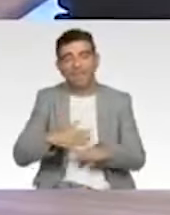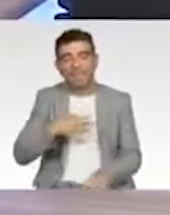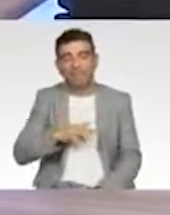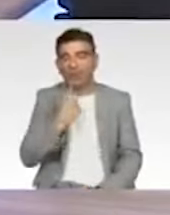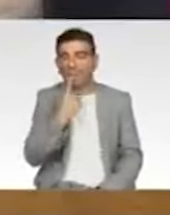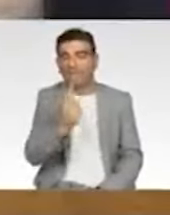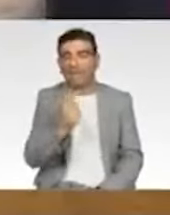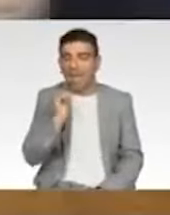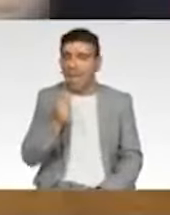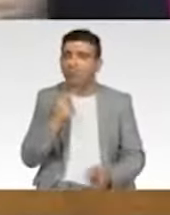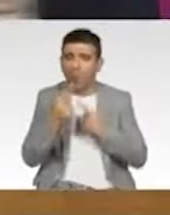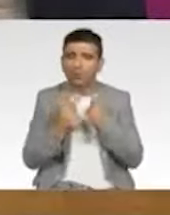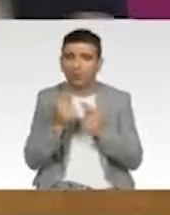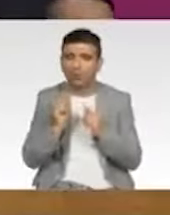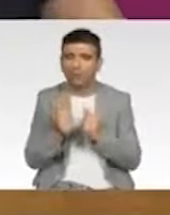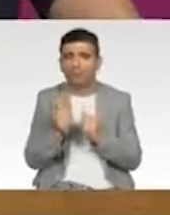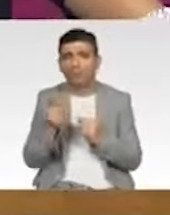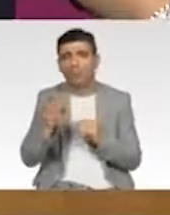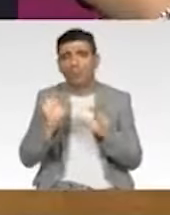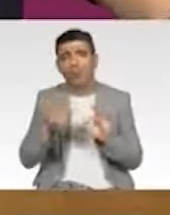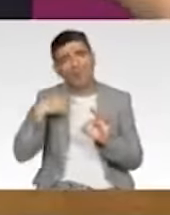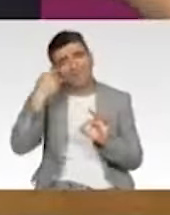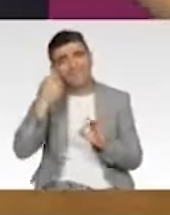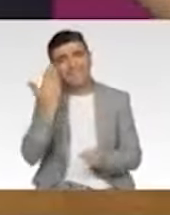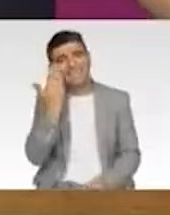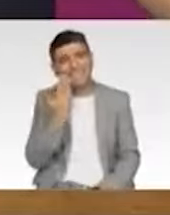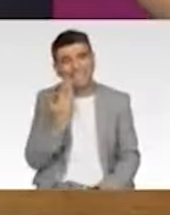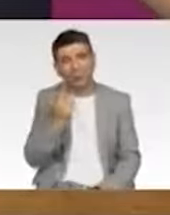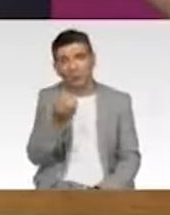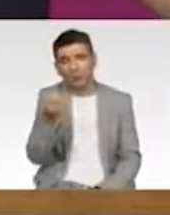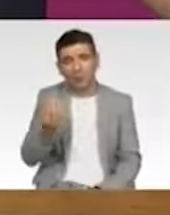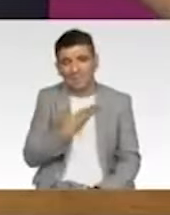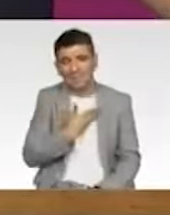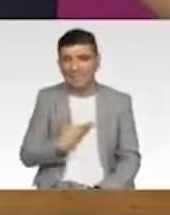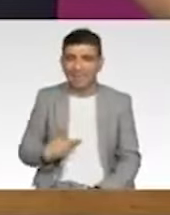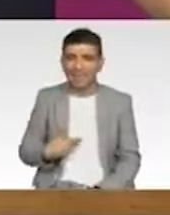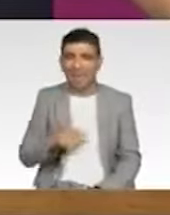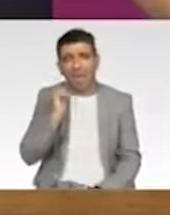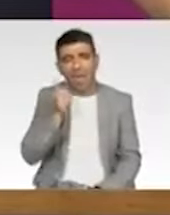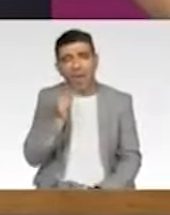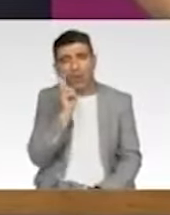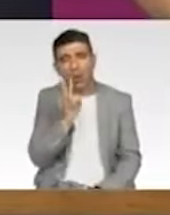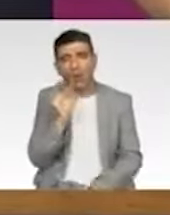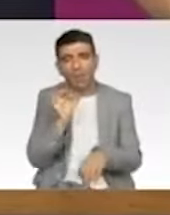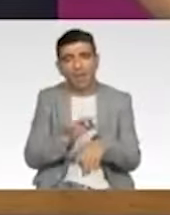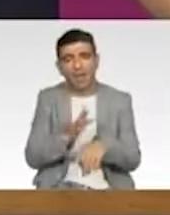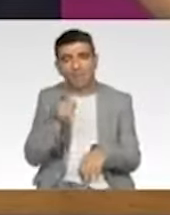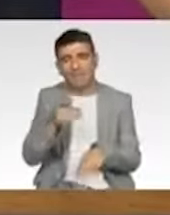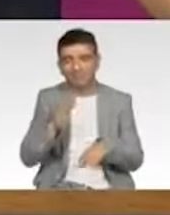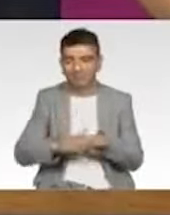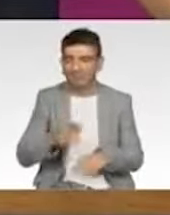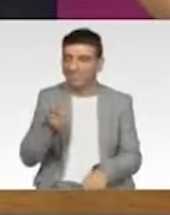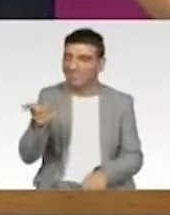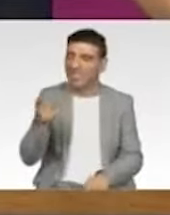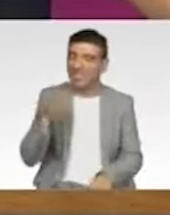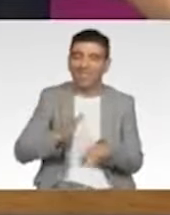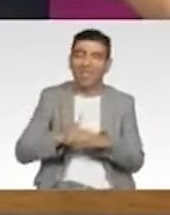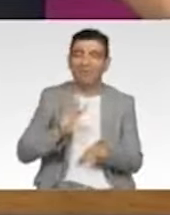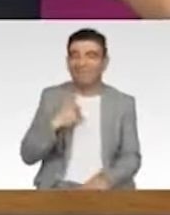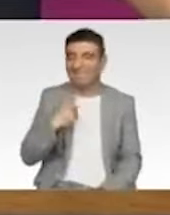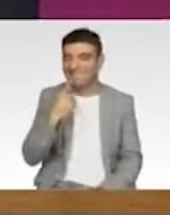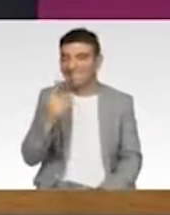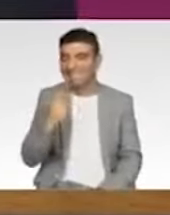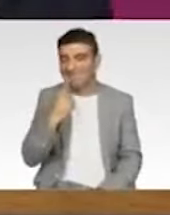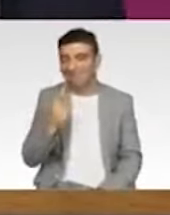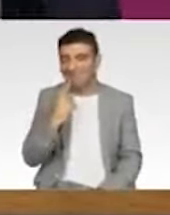kendisi. Helal olsun. Ya hep konuşuyorum zaten böyle dizileri izlemeyi çok seviyorum. Her gördüğümde ah sen de bunu yapmadım ya deyip duruyorum.